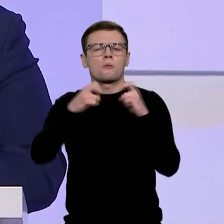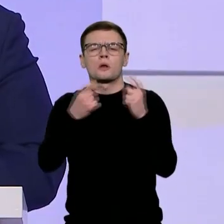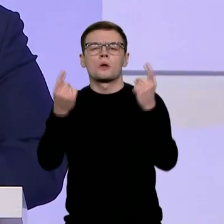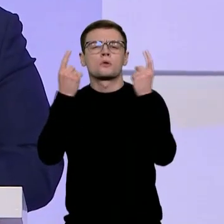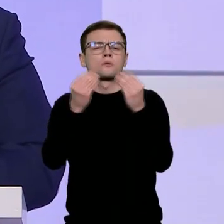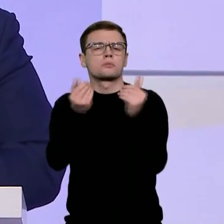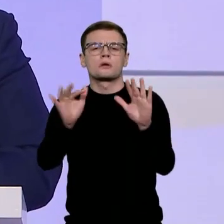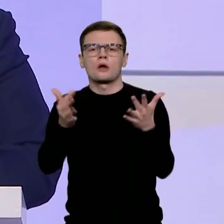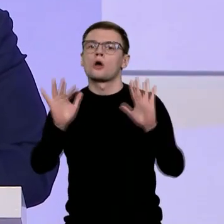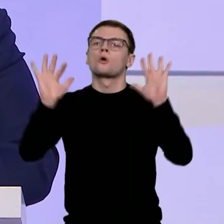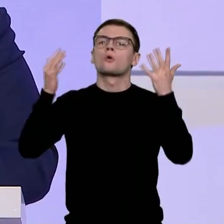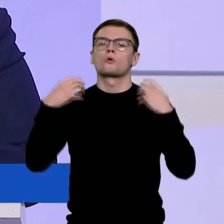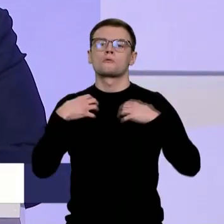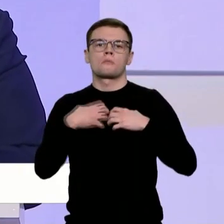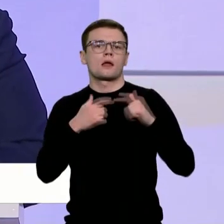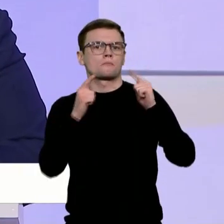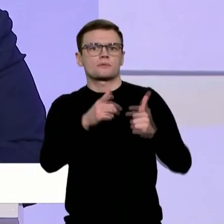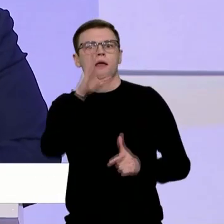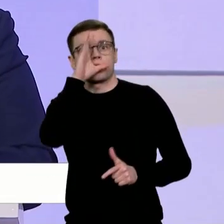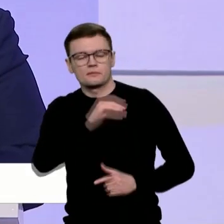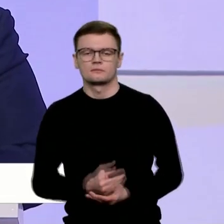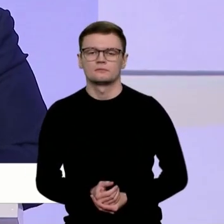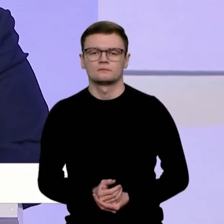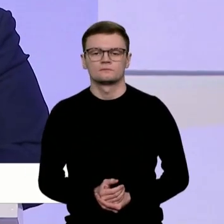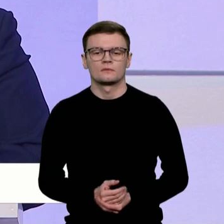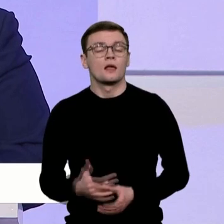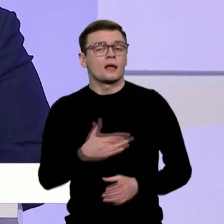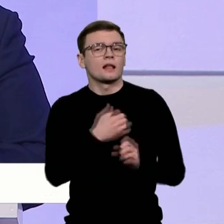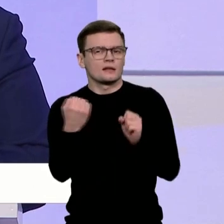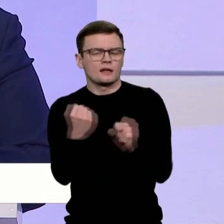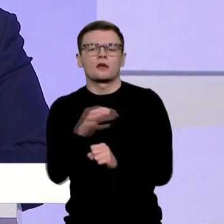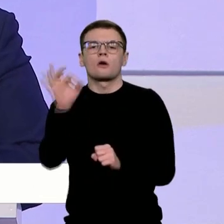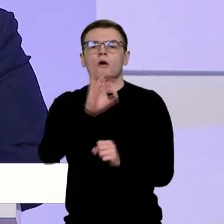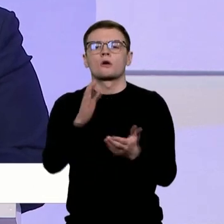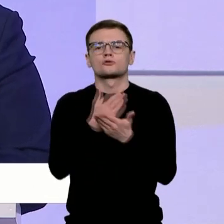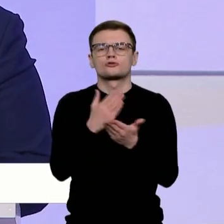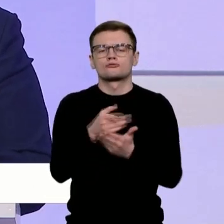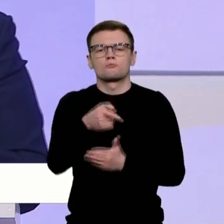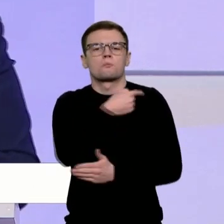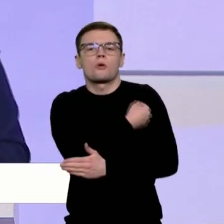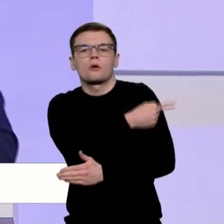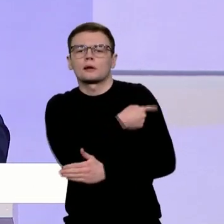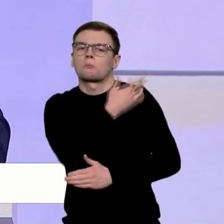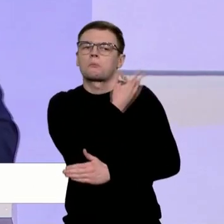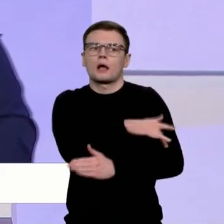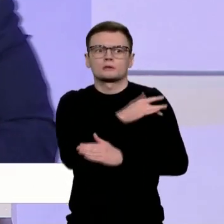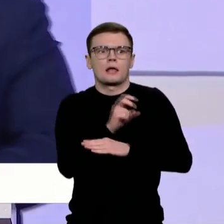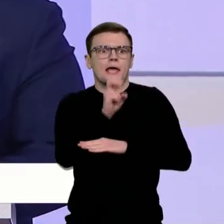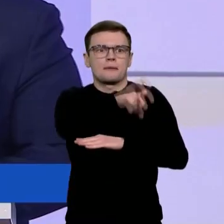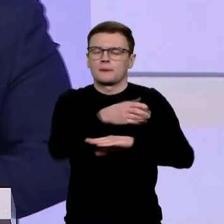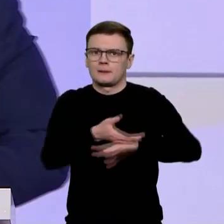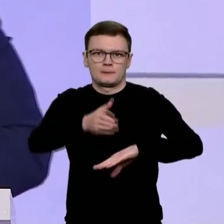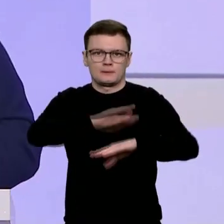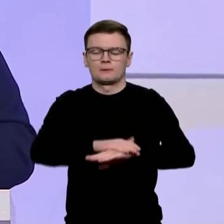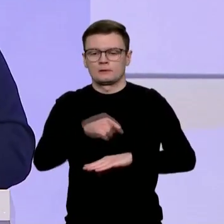būtų medicininių paslaugų prieinamumas, kuris dabar yra labai prastas mūsų regione. Jeigu nori patekti